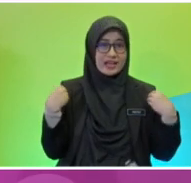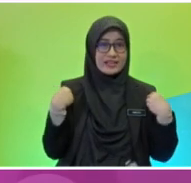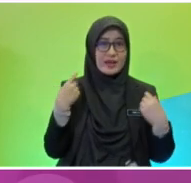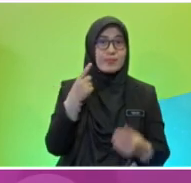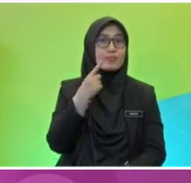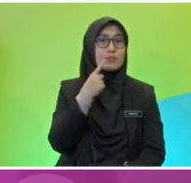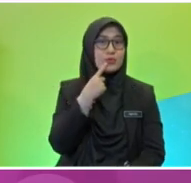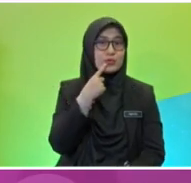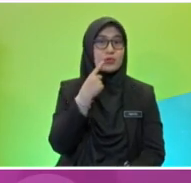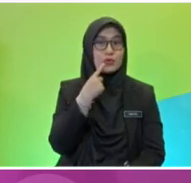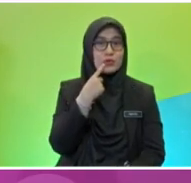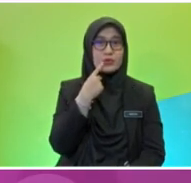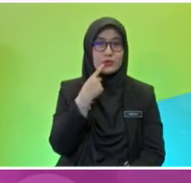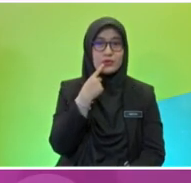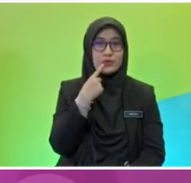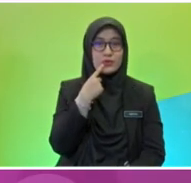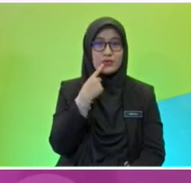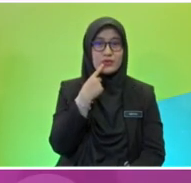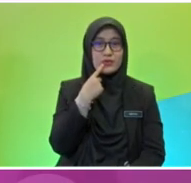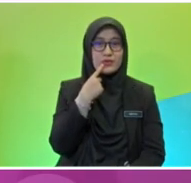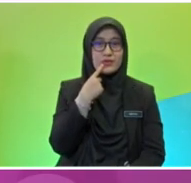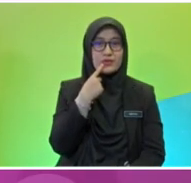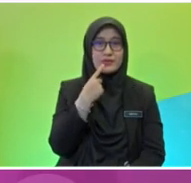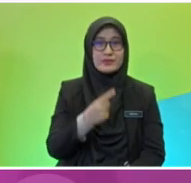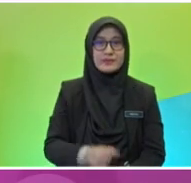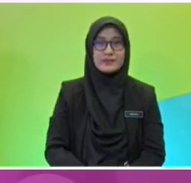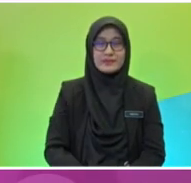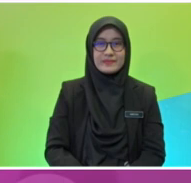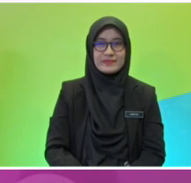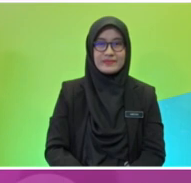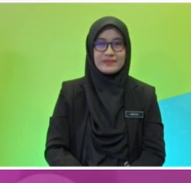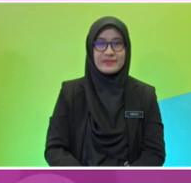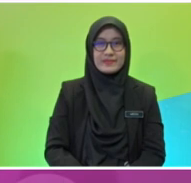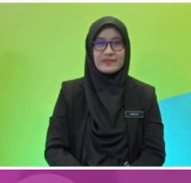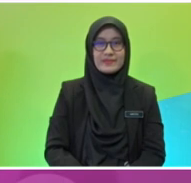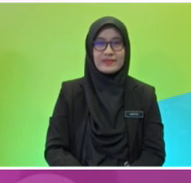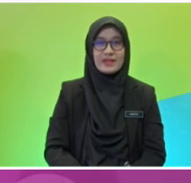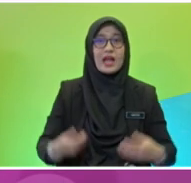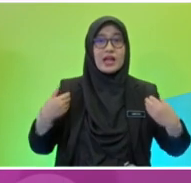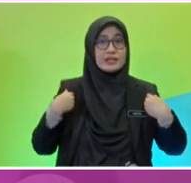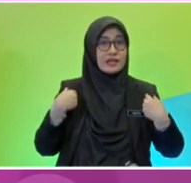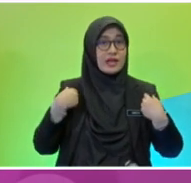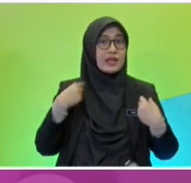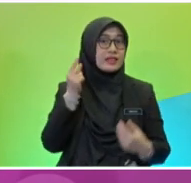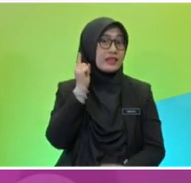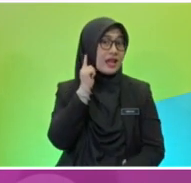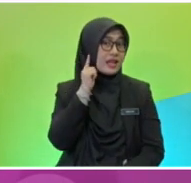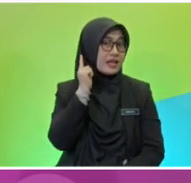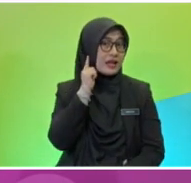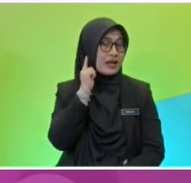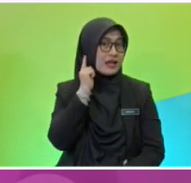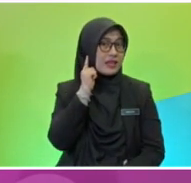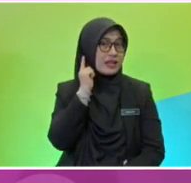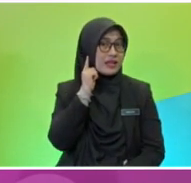Ada mulut. Ada taring tau. Mengoyak-ngoyak makanan. Okey, lepas tu dia ada telinga. Ada telinga. Ada telinga